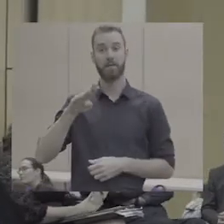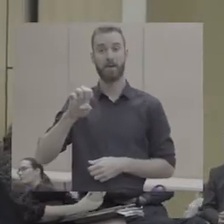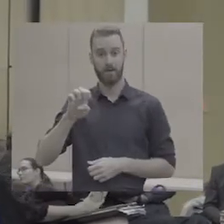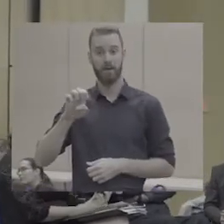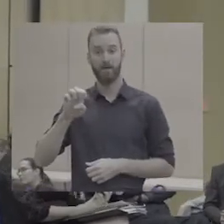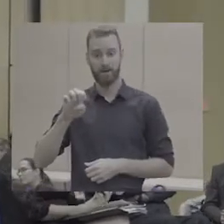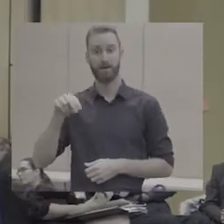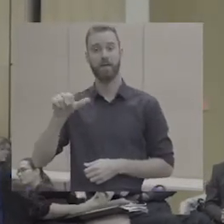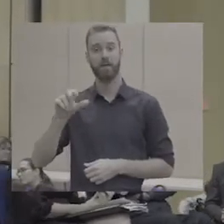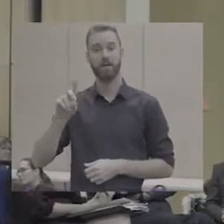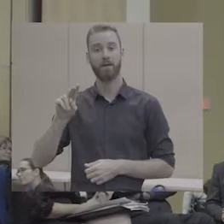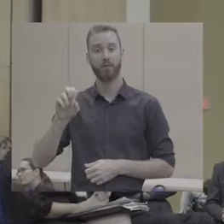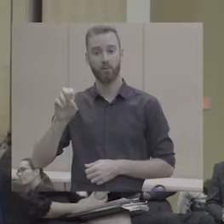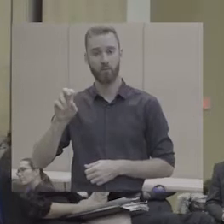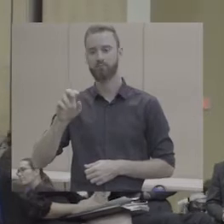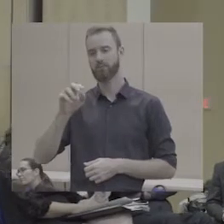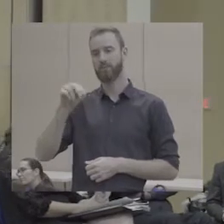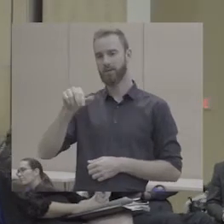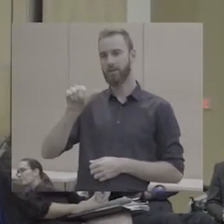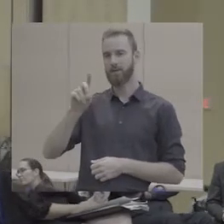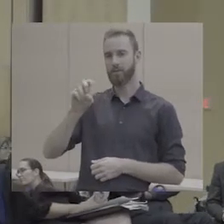Nadeau, Association